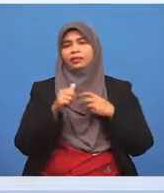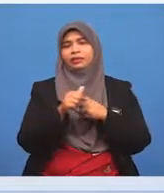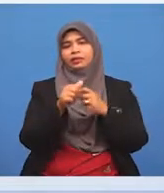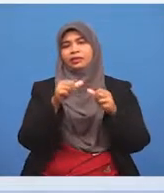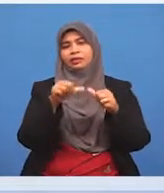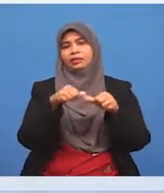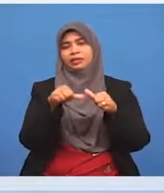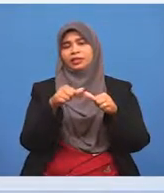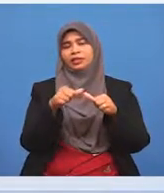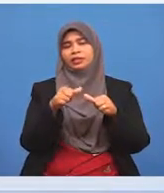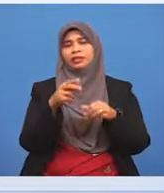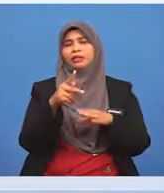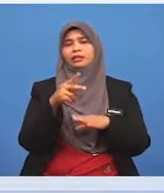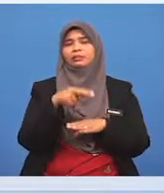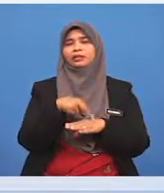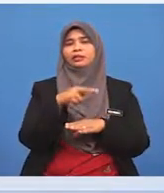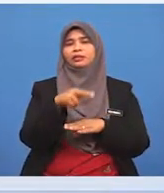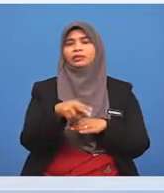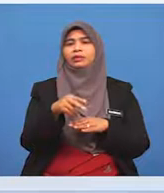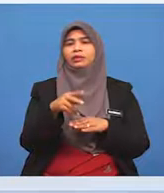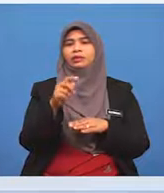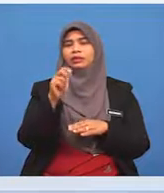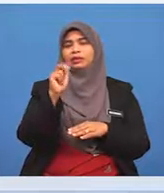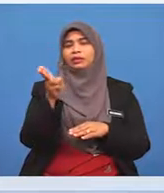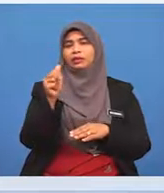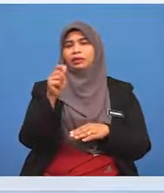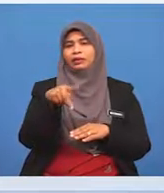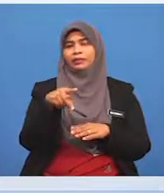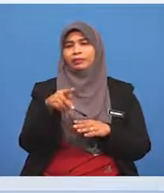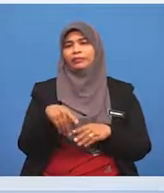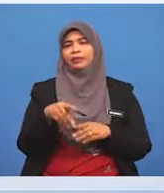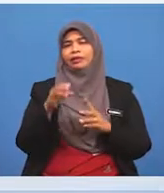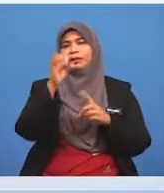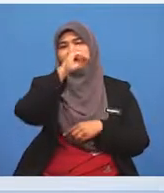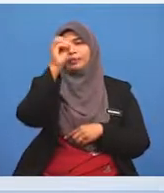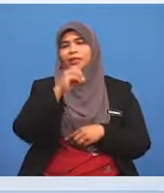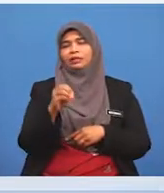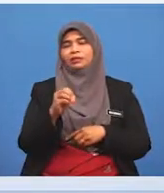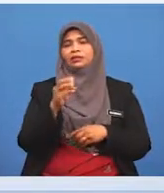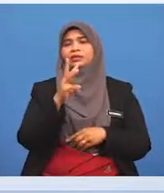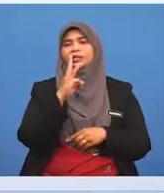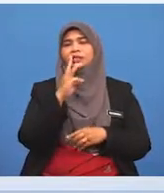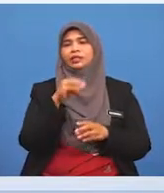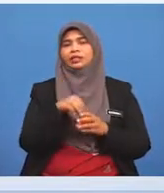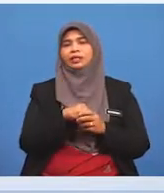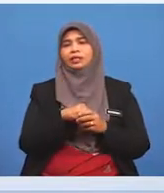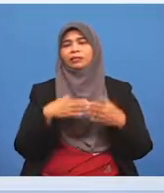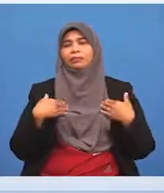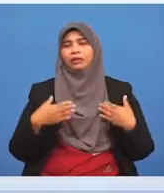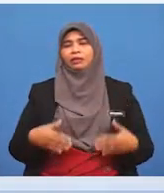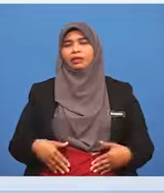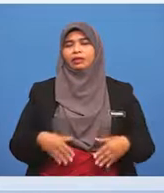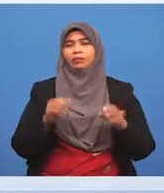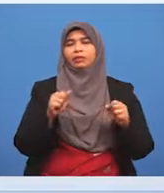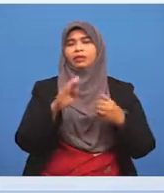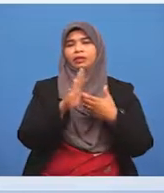kita boleh memudaratkan fungsi tubuh kerana semenjak kita berada dalam janin hinggalah dewasa,